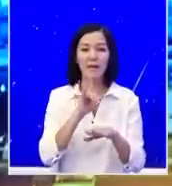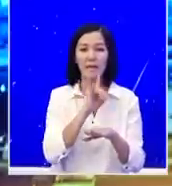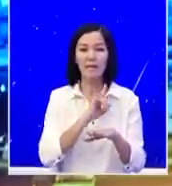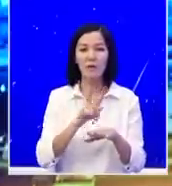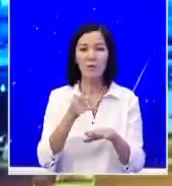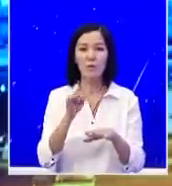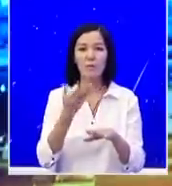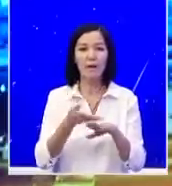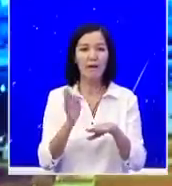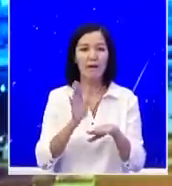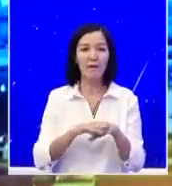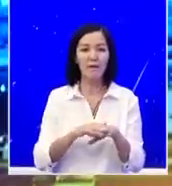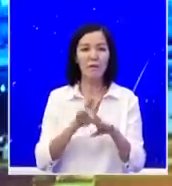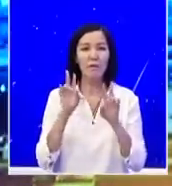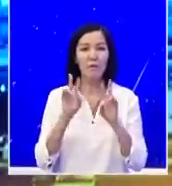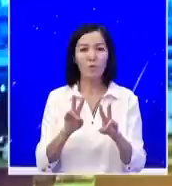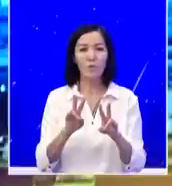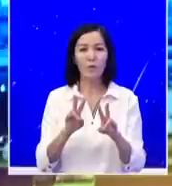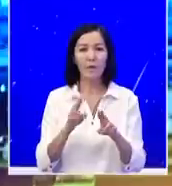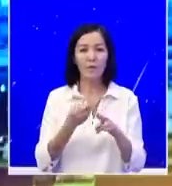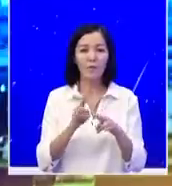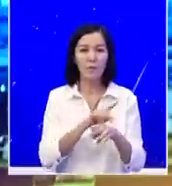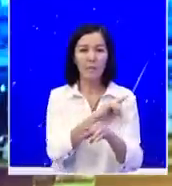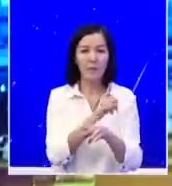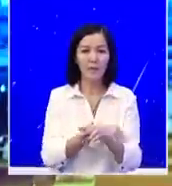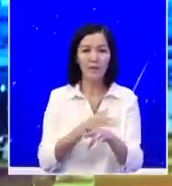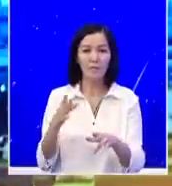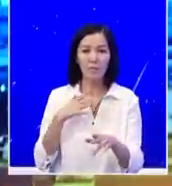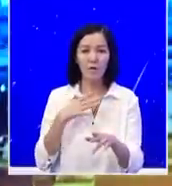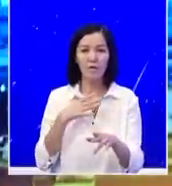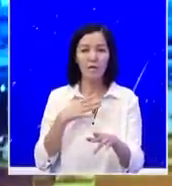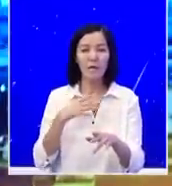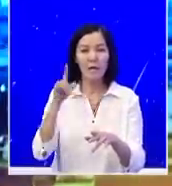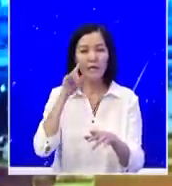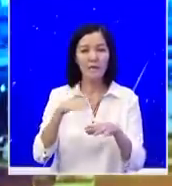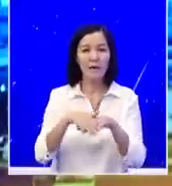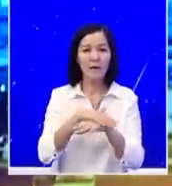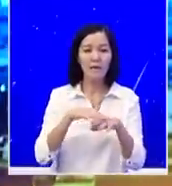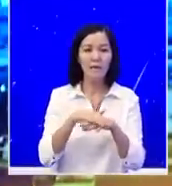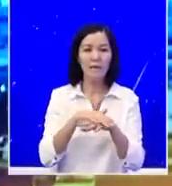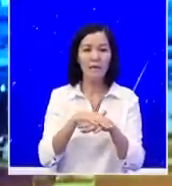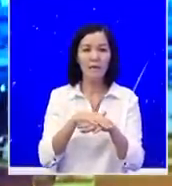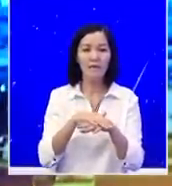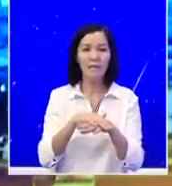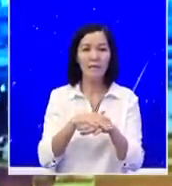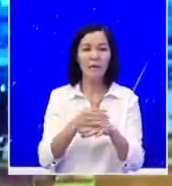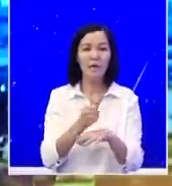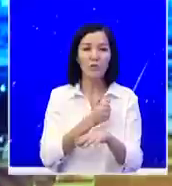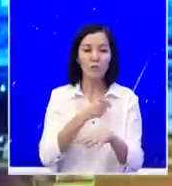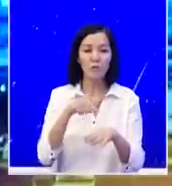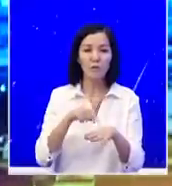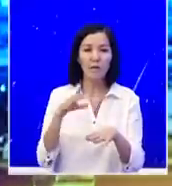ғиын. Бірақ бекзат жан бекем екен. Текті олды жоқтаған ағайынға басу айтып, марқұмның Инстаграм